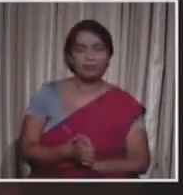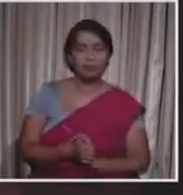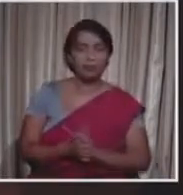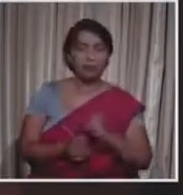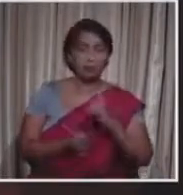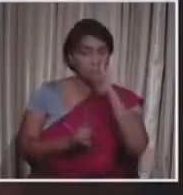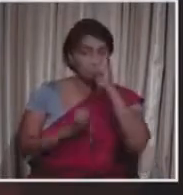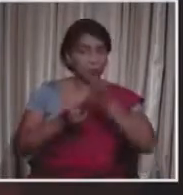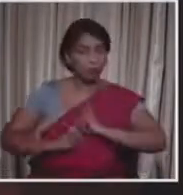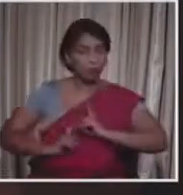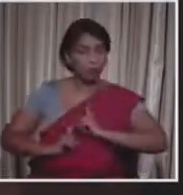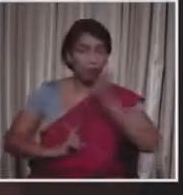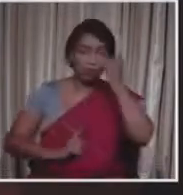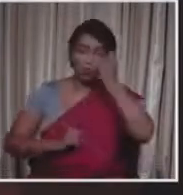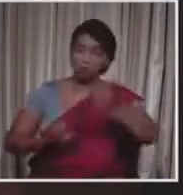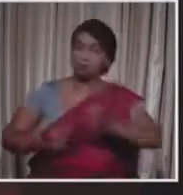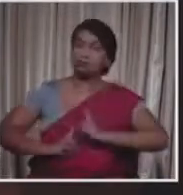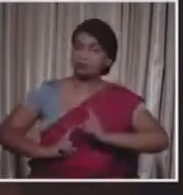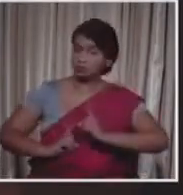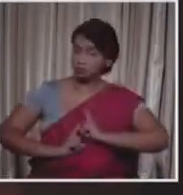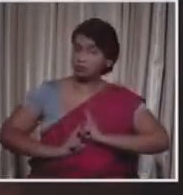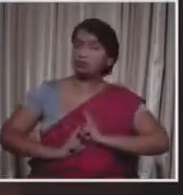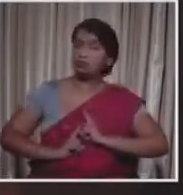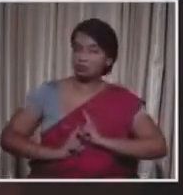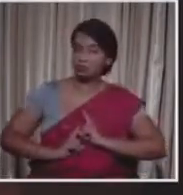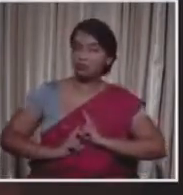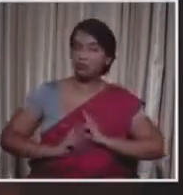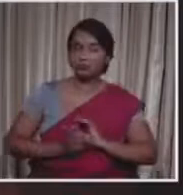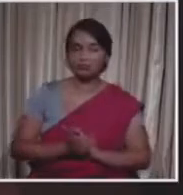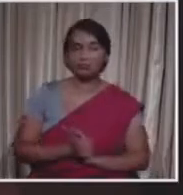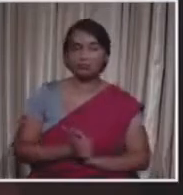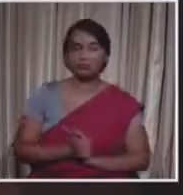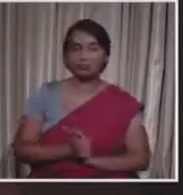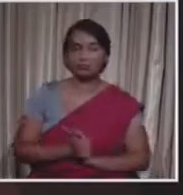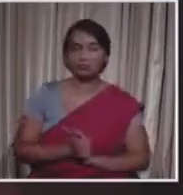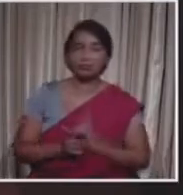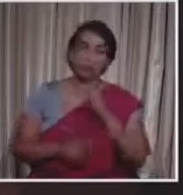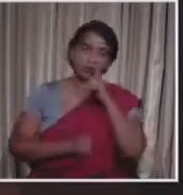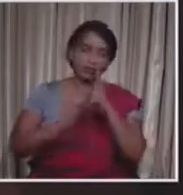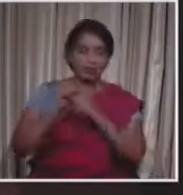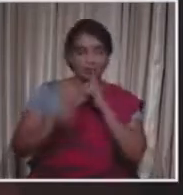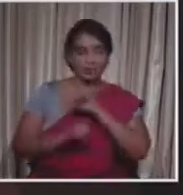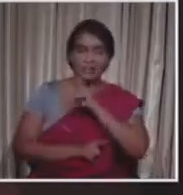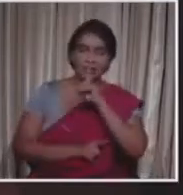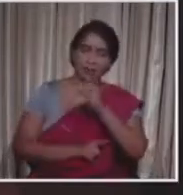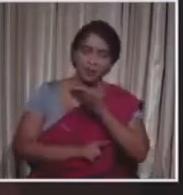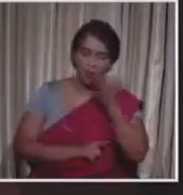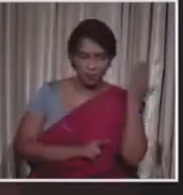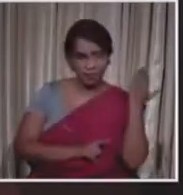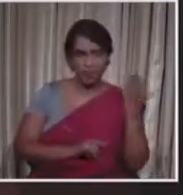මුලින්ගත්තු තීන්දුවේම හැම විටම සිටිය යුතුයි කියලා එහෙම කට්ටියක් අර්ථකථනය කරන්න පුළුවන්